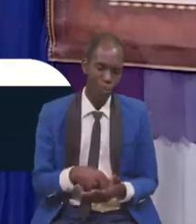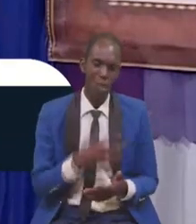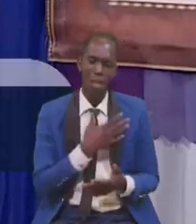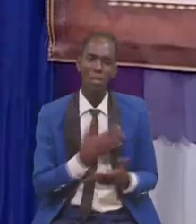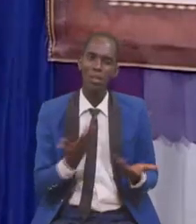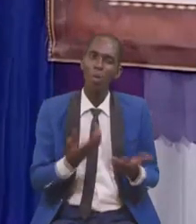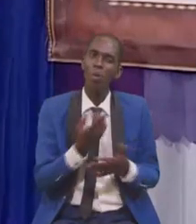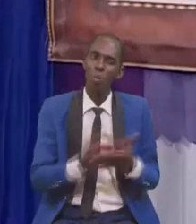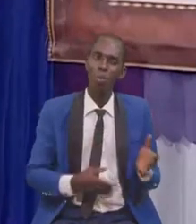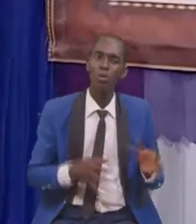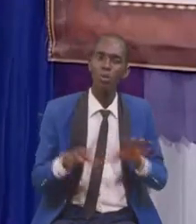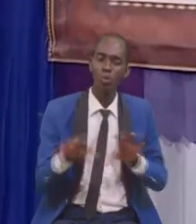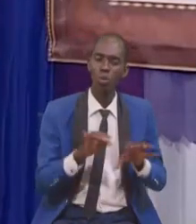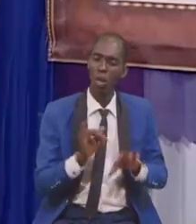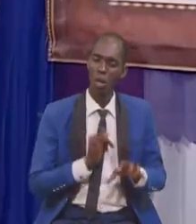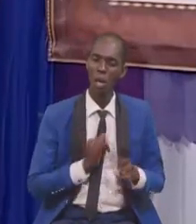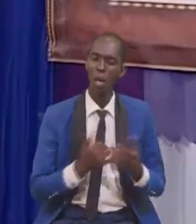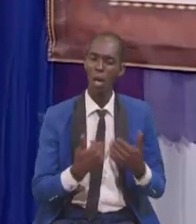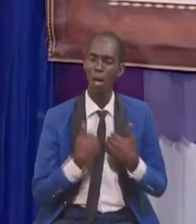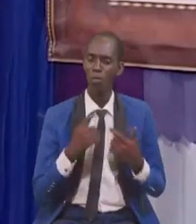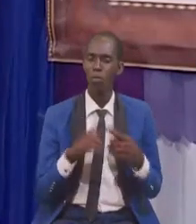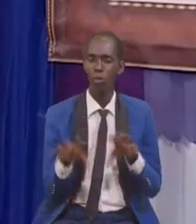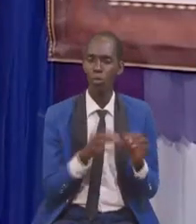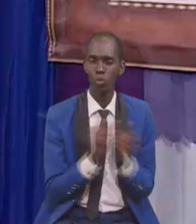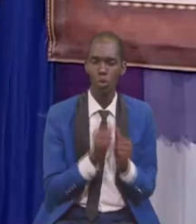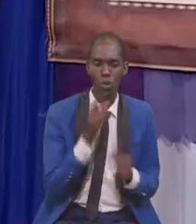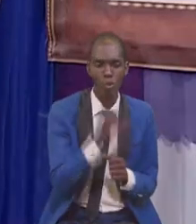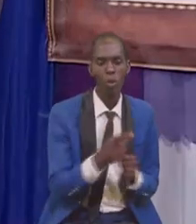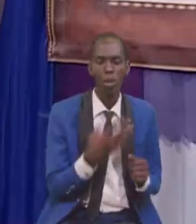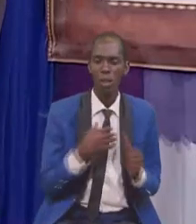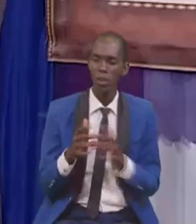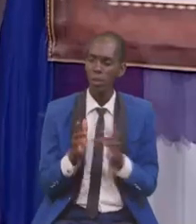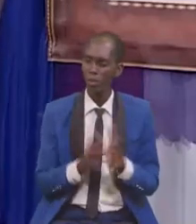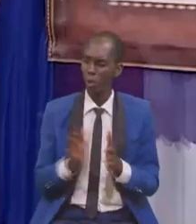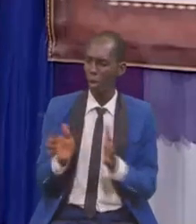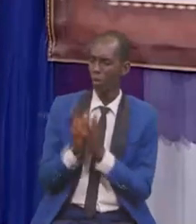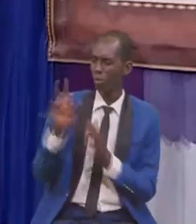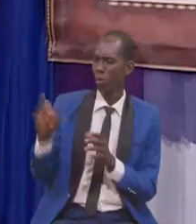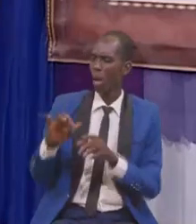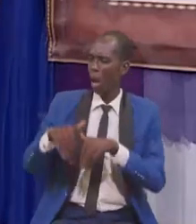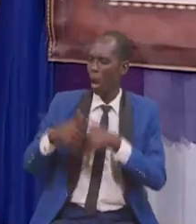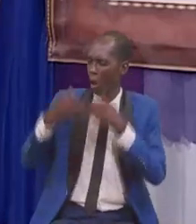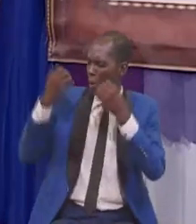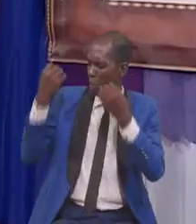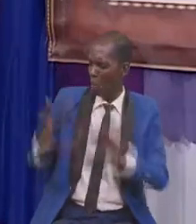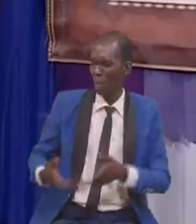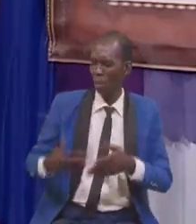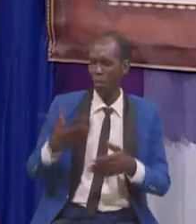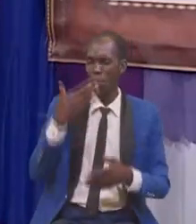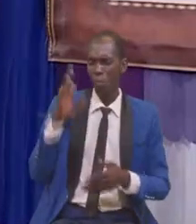avec toi? Jésus a dit, comme d'entre vous, démons là, qui vous êtes là, vous qui contrôlez l'homme